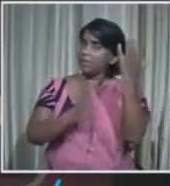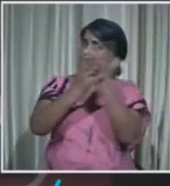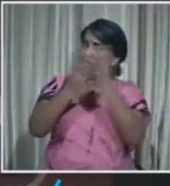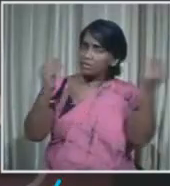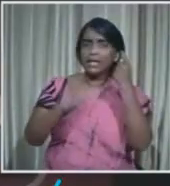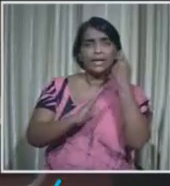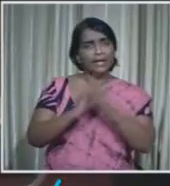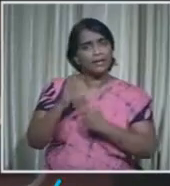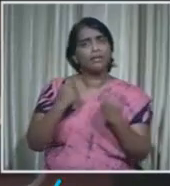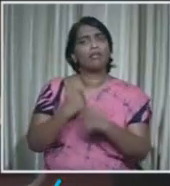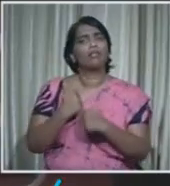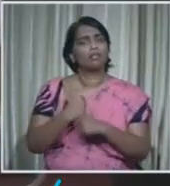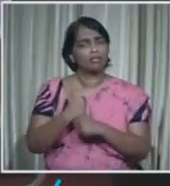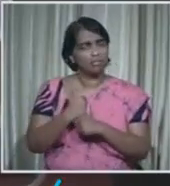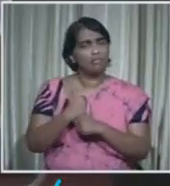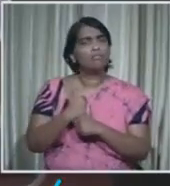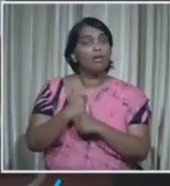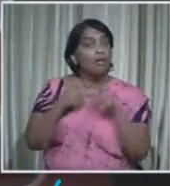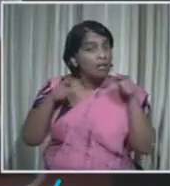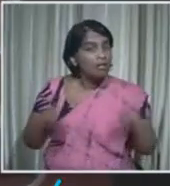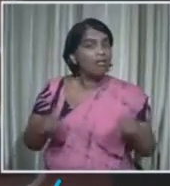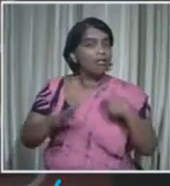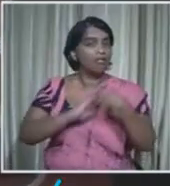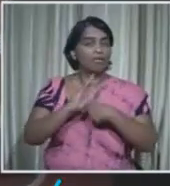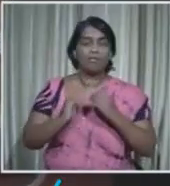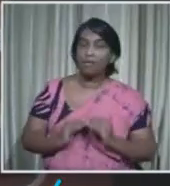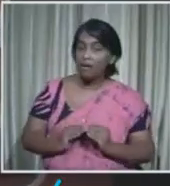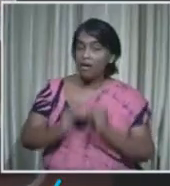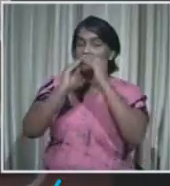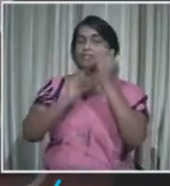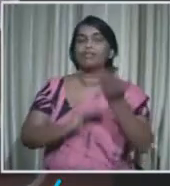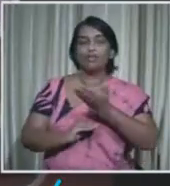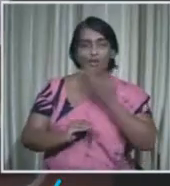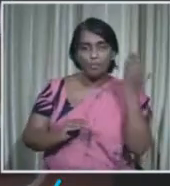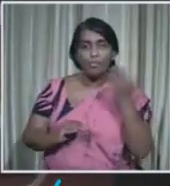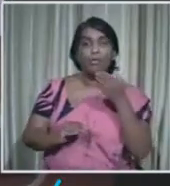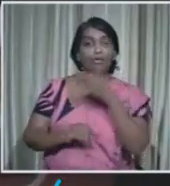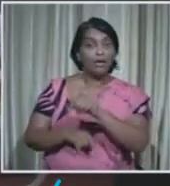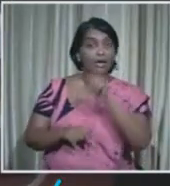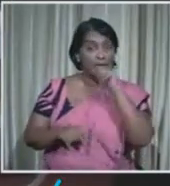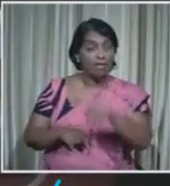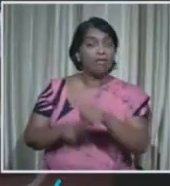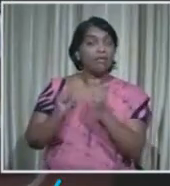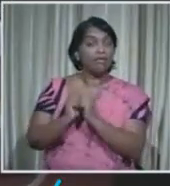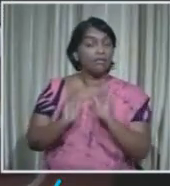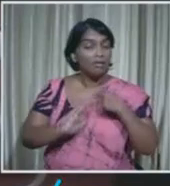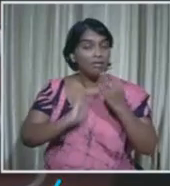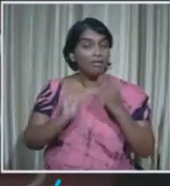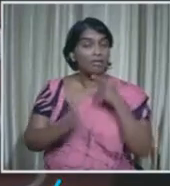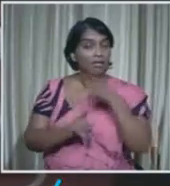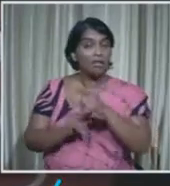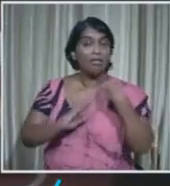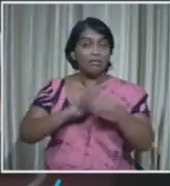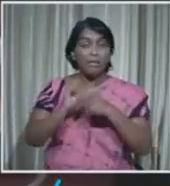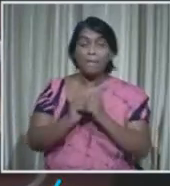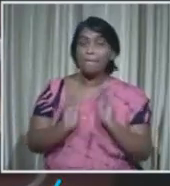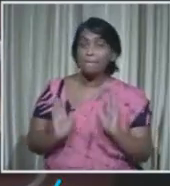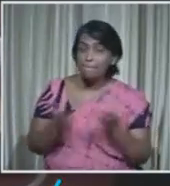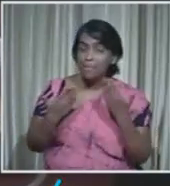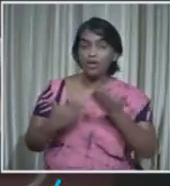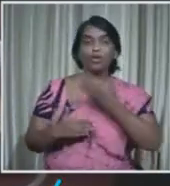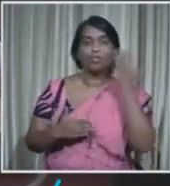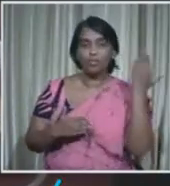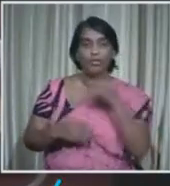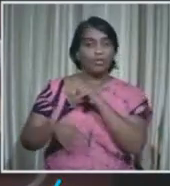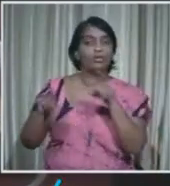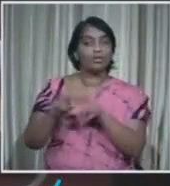නීති සම්පාදනය කරමු අන්න එතනයි රට හදන තැන අන්න එතනින් තමයි රට හදන එක පටන් ගන්න ඕන ඒ